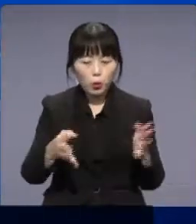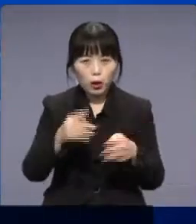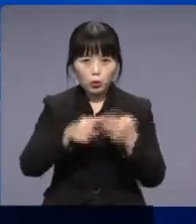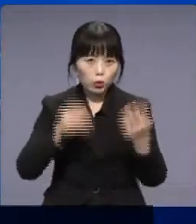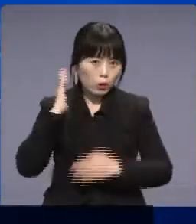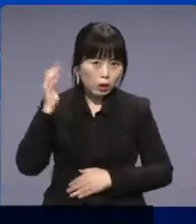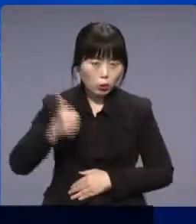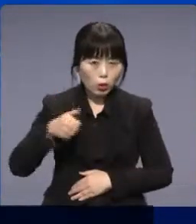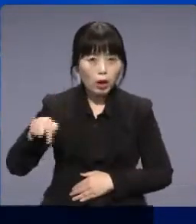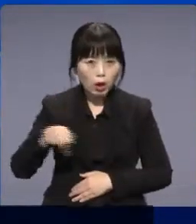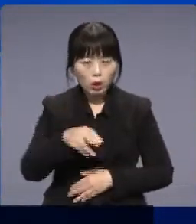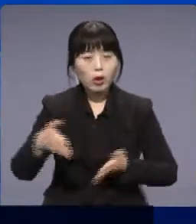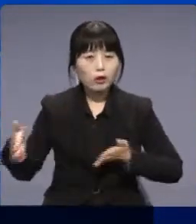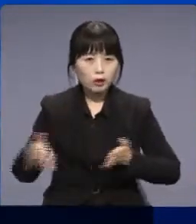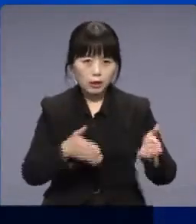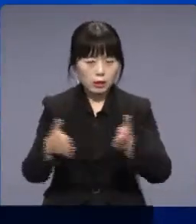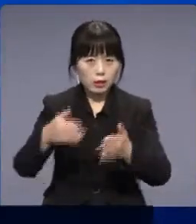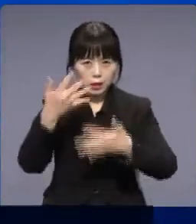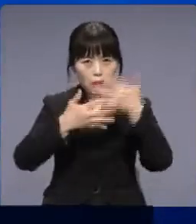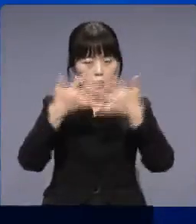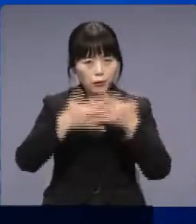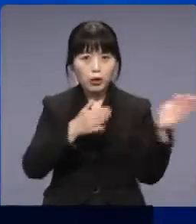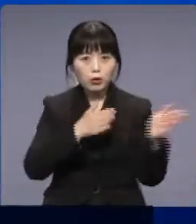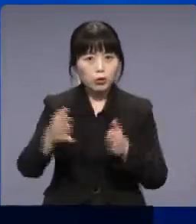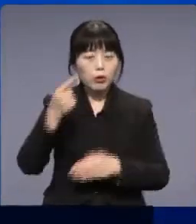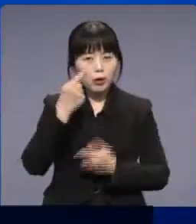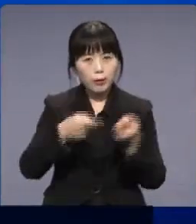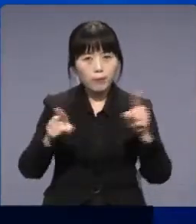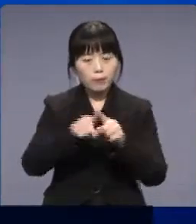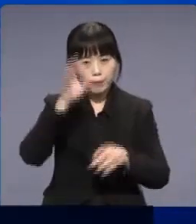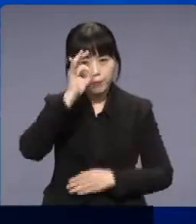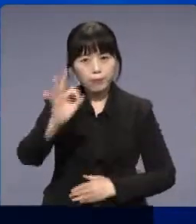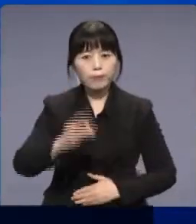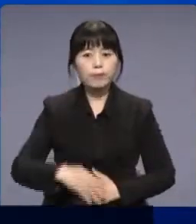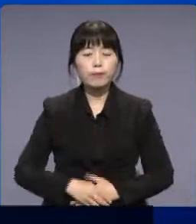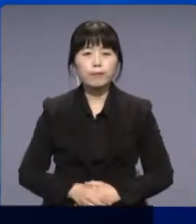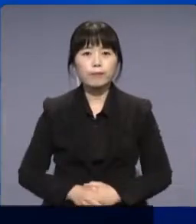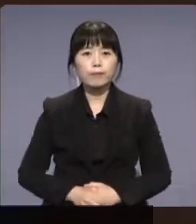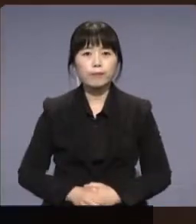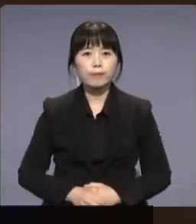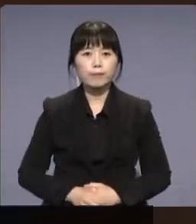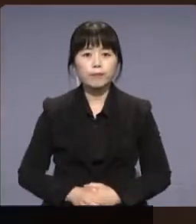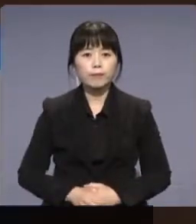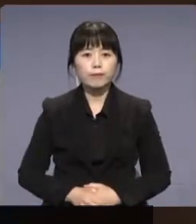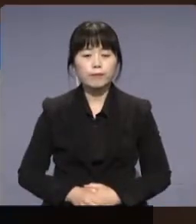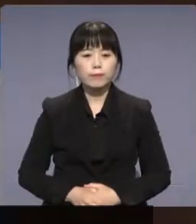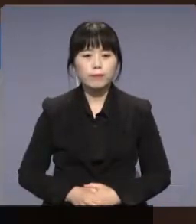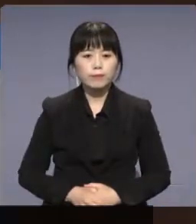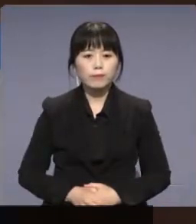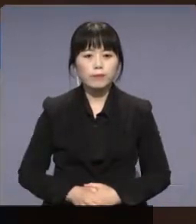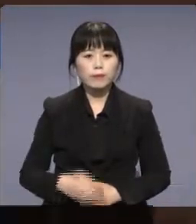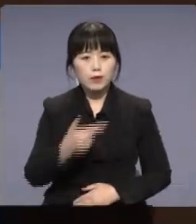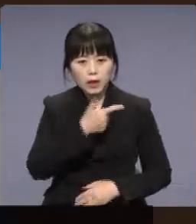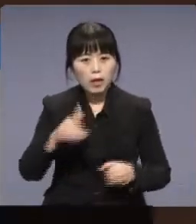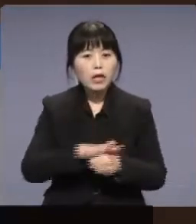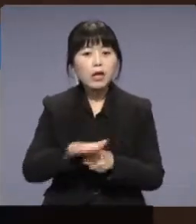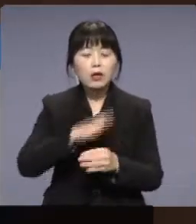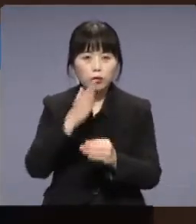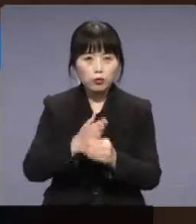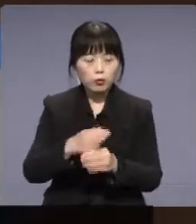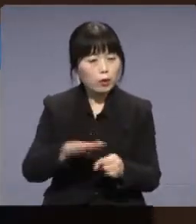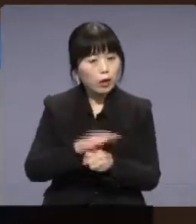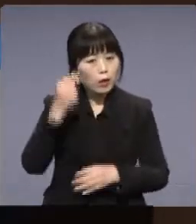윤석열 대통령이 걸어온 길 영상으로 준비했습니다. 함께 보시죠. 네, 대단히 사랑하고 있습니다.